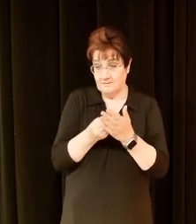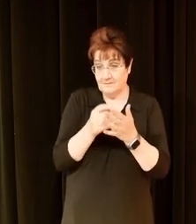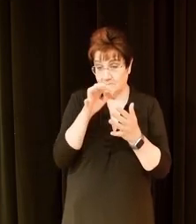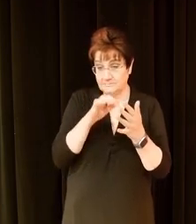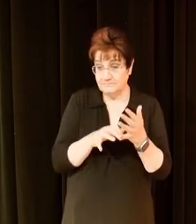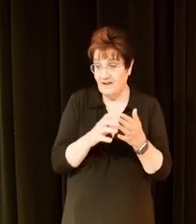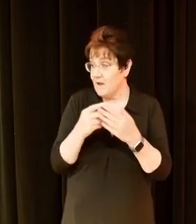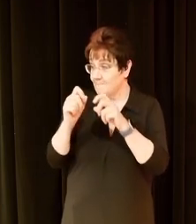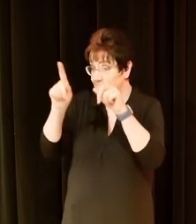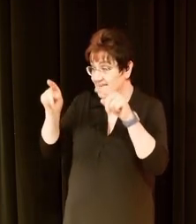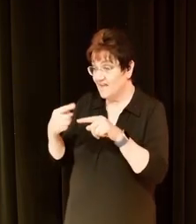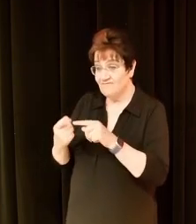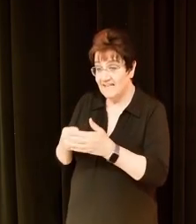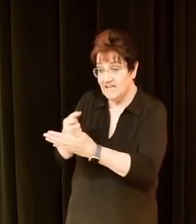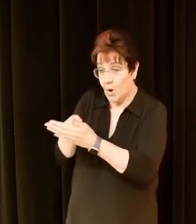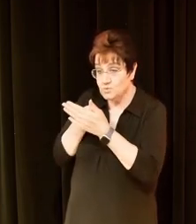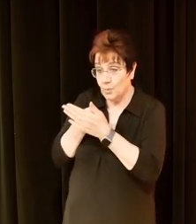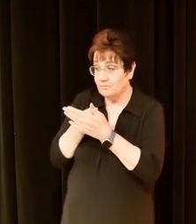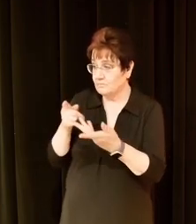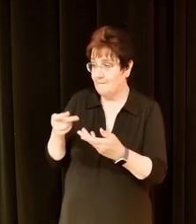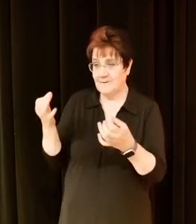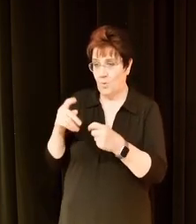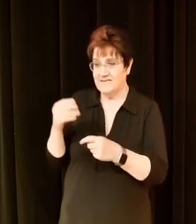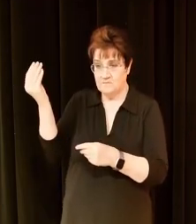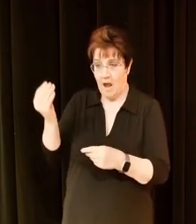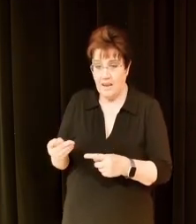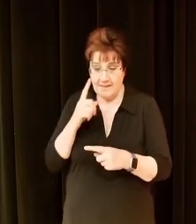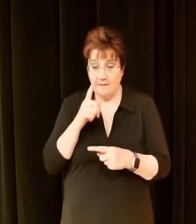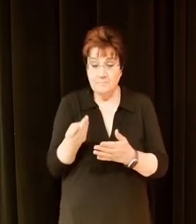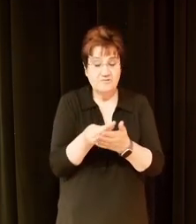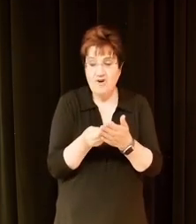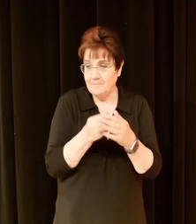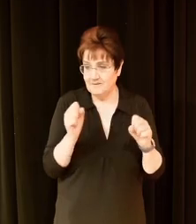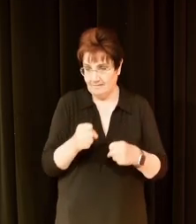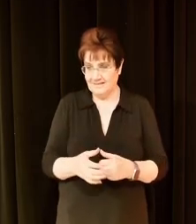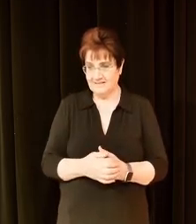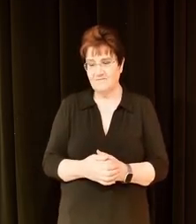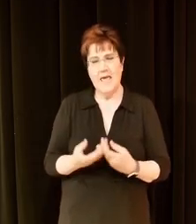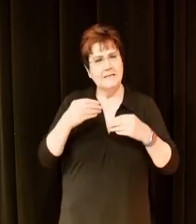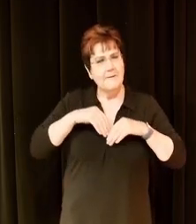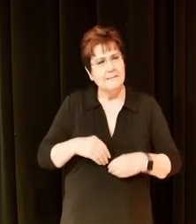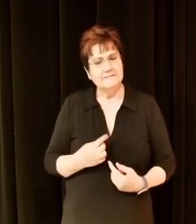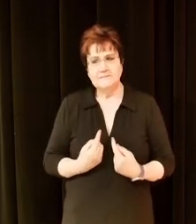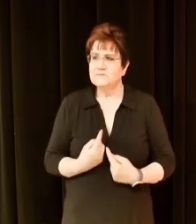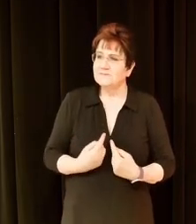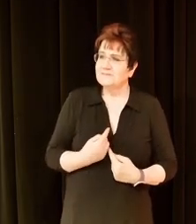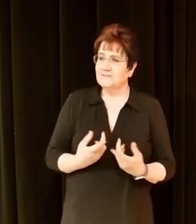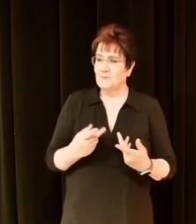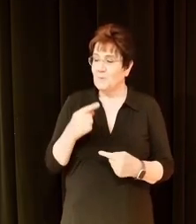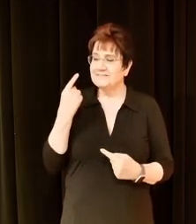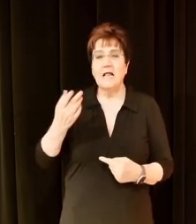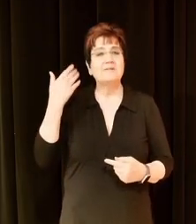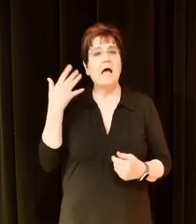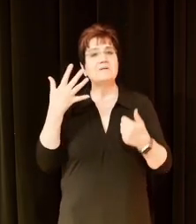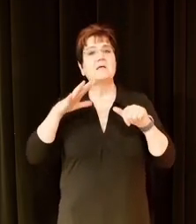Auch wieder ein Bild, manchmal muss ich einen anderen Ausdruck finden für das, was mich beschäftigt. Und ihn hat eben diese Geschichte im 16.